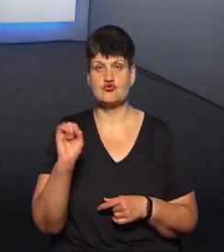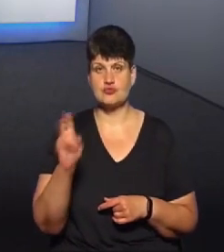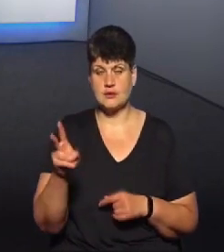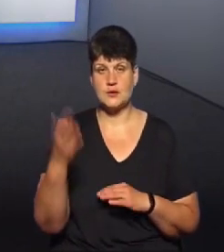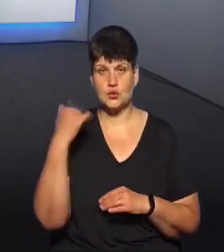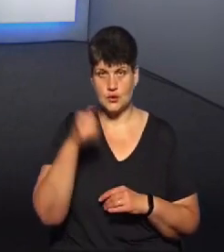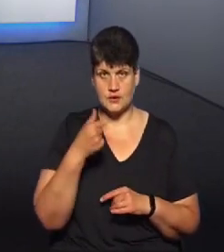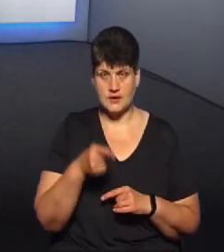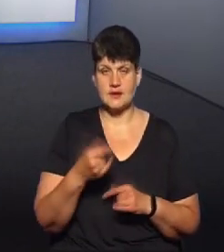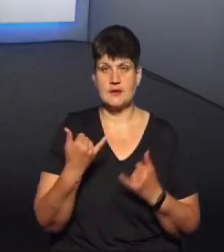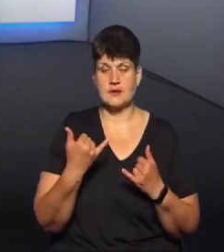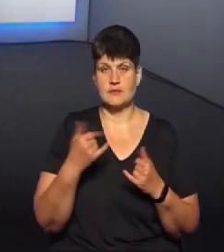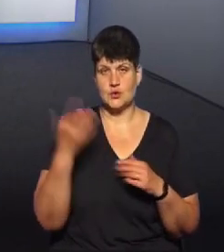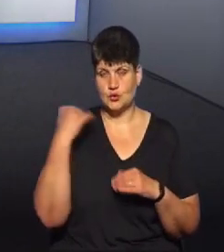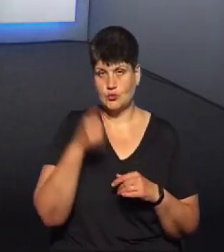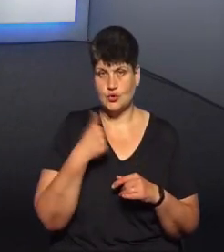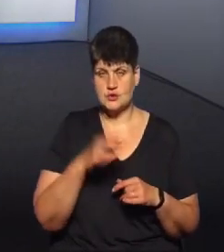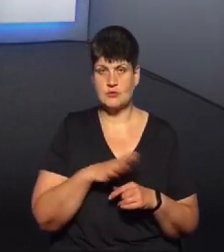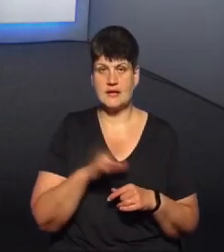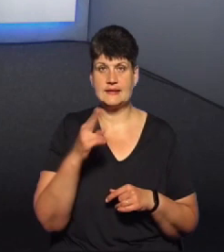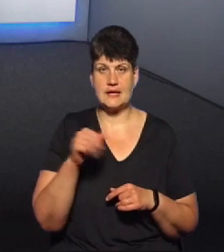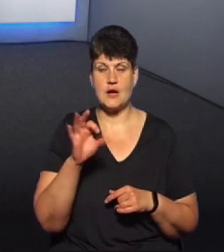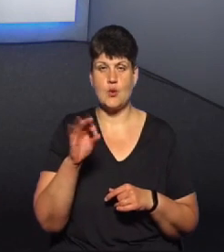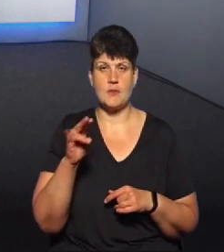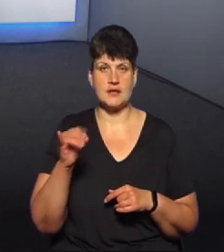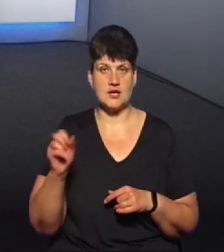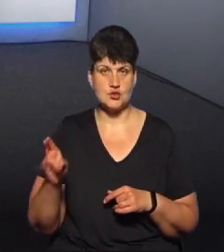Дар'ю Опанащенко кращою футболісткою України.